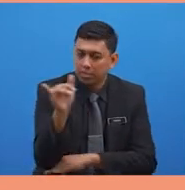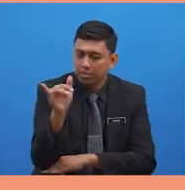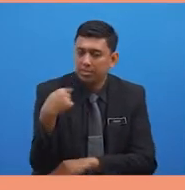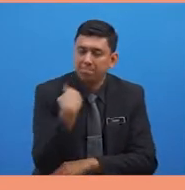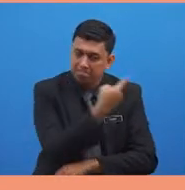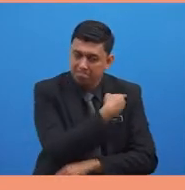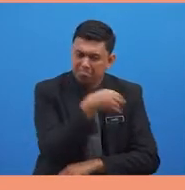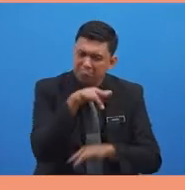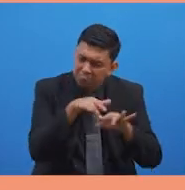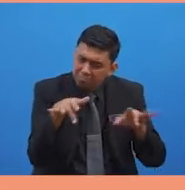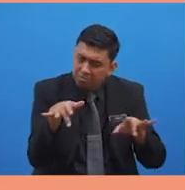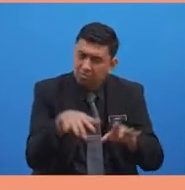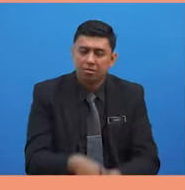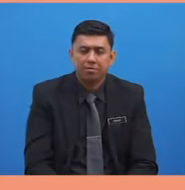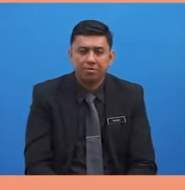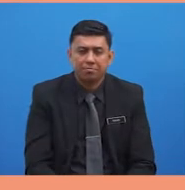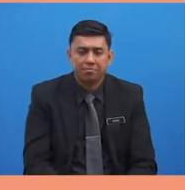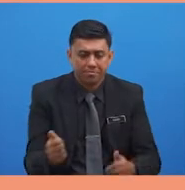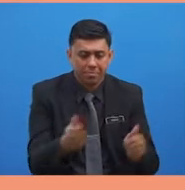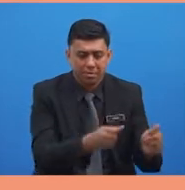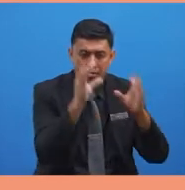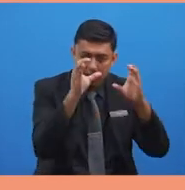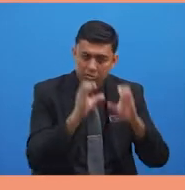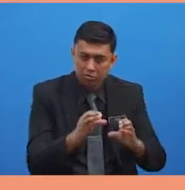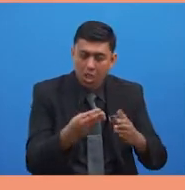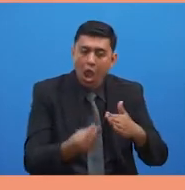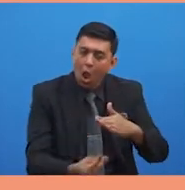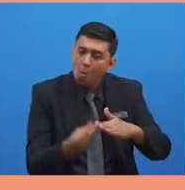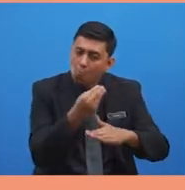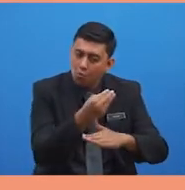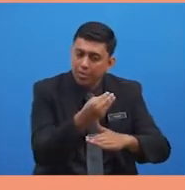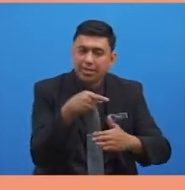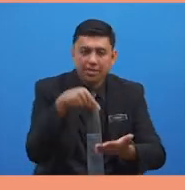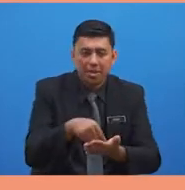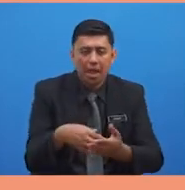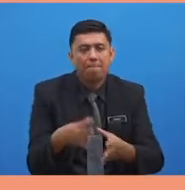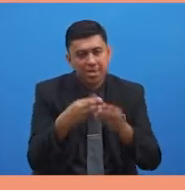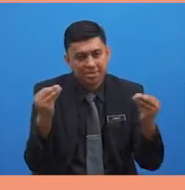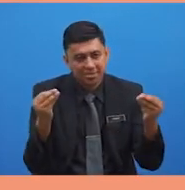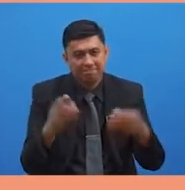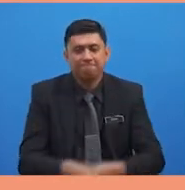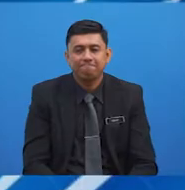Seterusnya, kita taipkan baris atau cara output ini. Selesai.